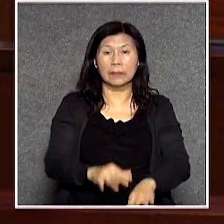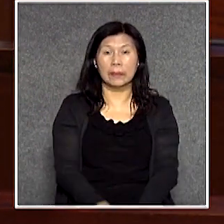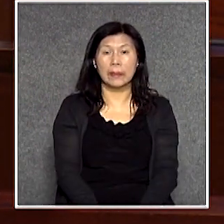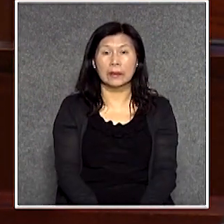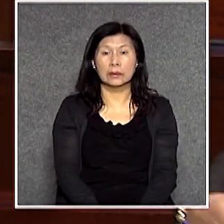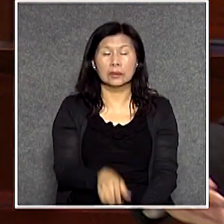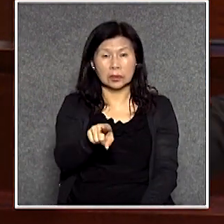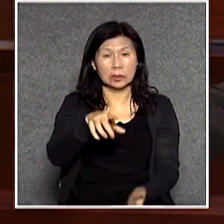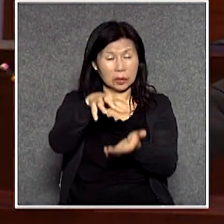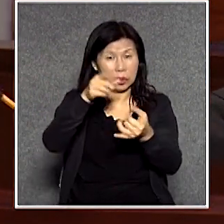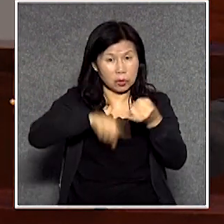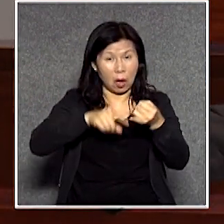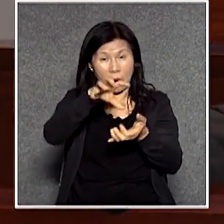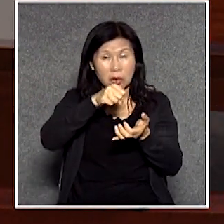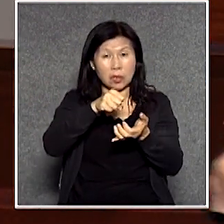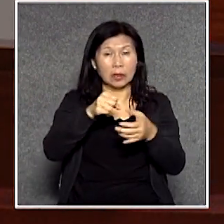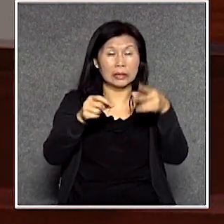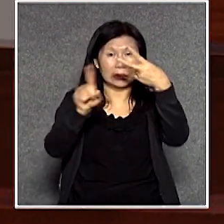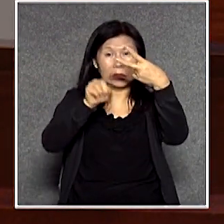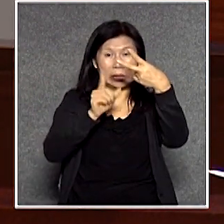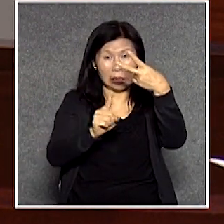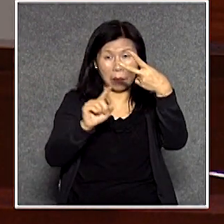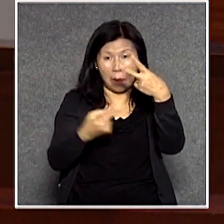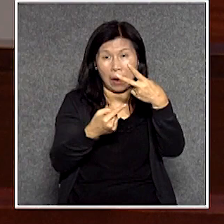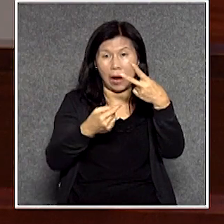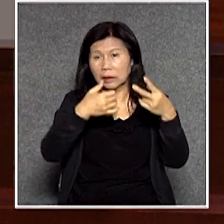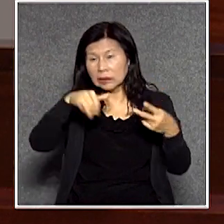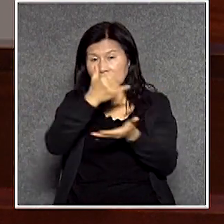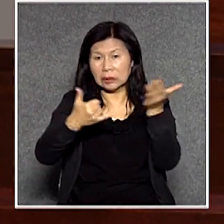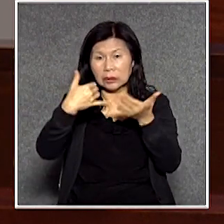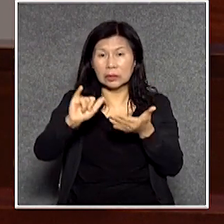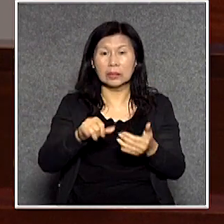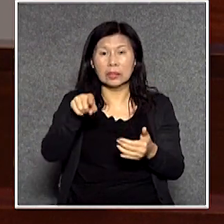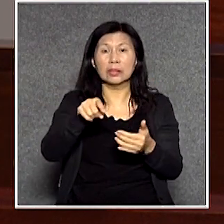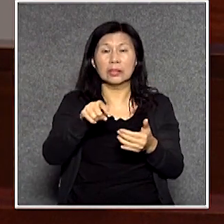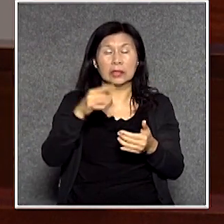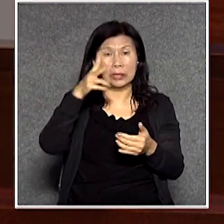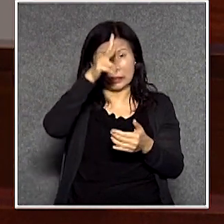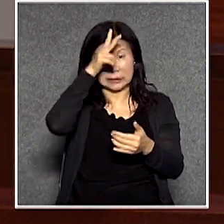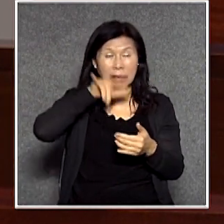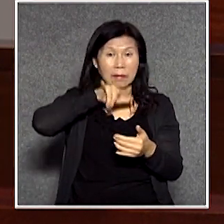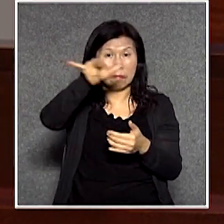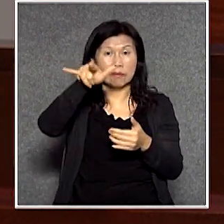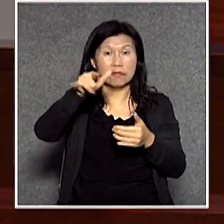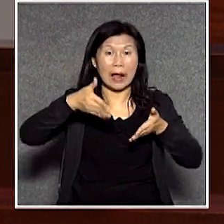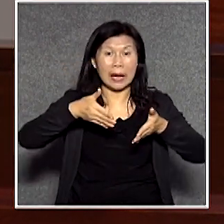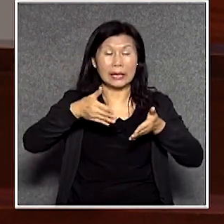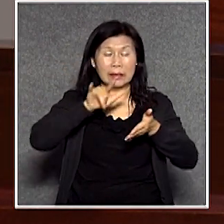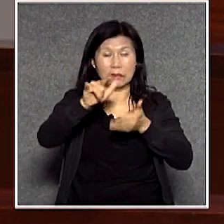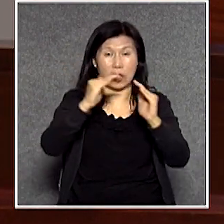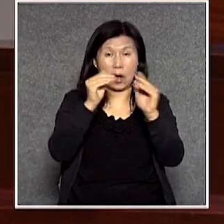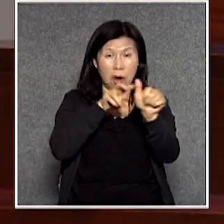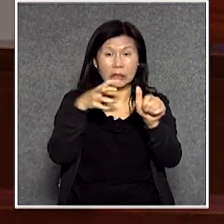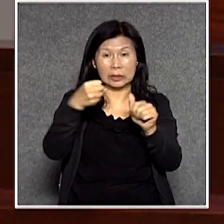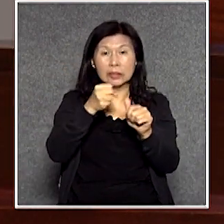喂，佢攞2100萬走喎，大佬，即係等於個民航處長胡作非為，俾呢個